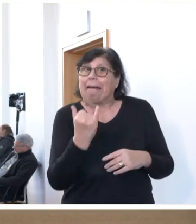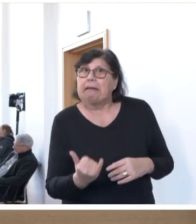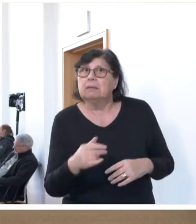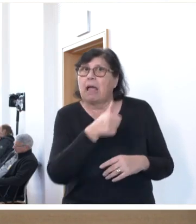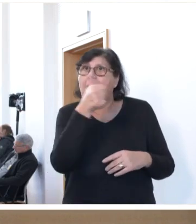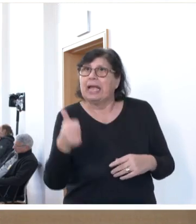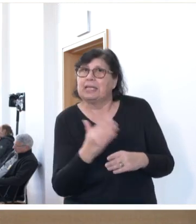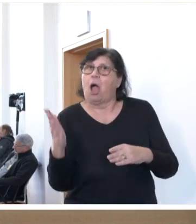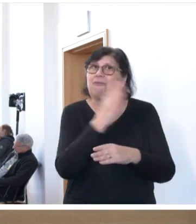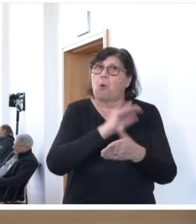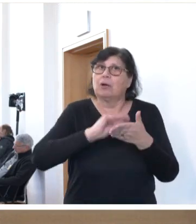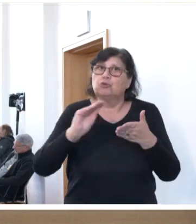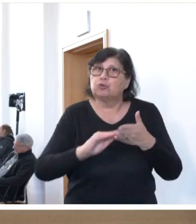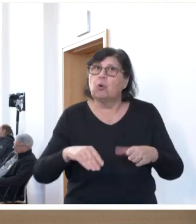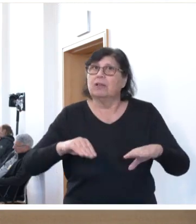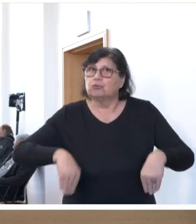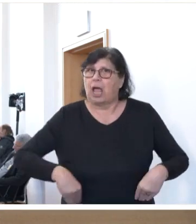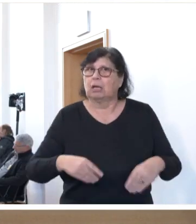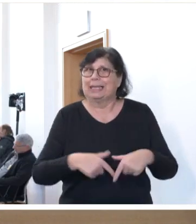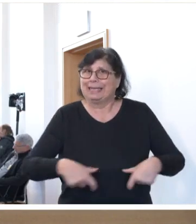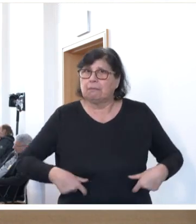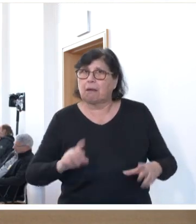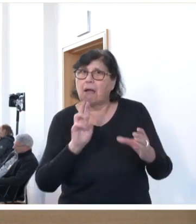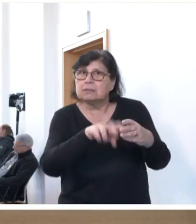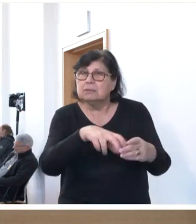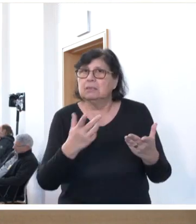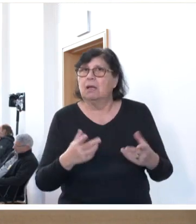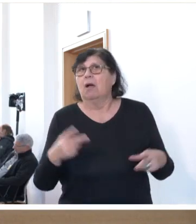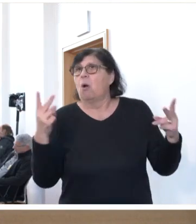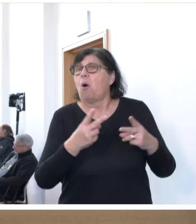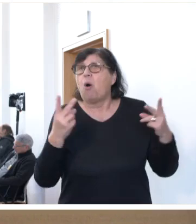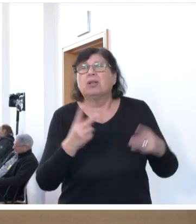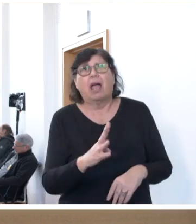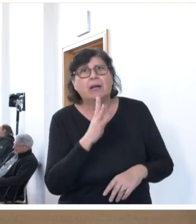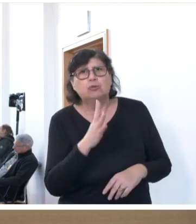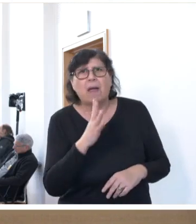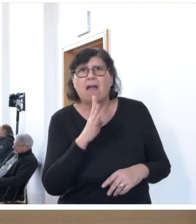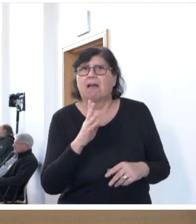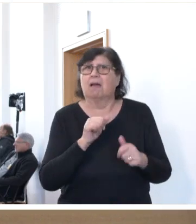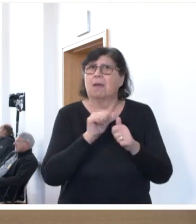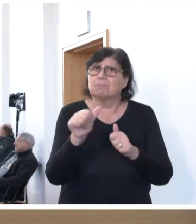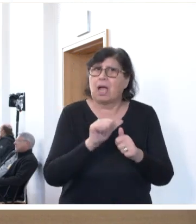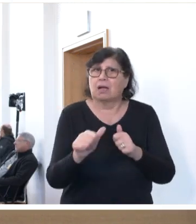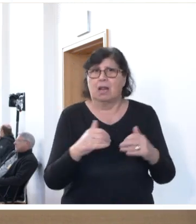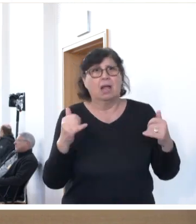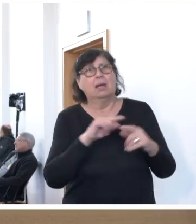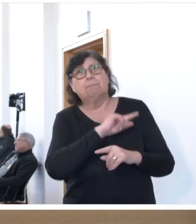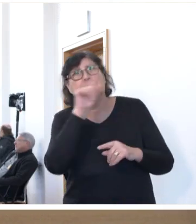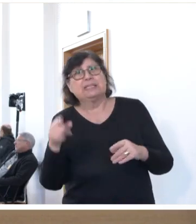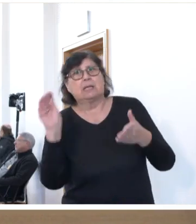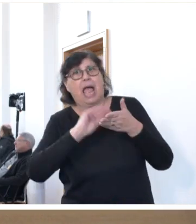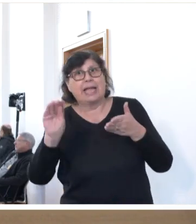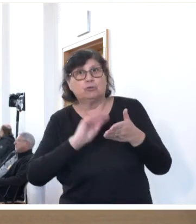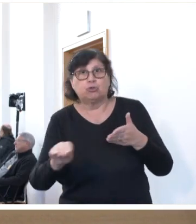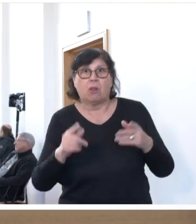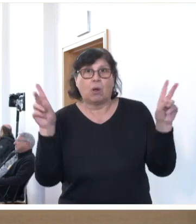kommt? Oder ob und wie man sprachliche Defizite bis zur Einschulung abbauen kann?